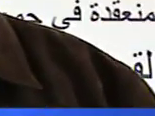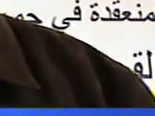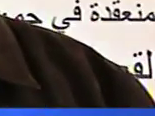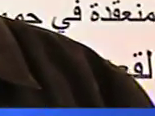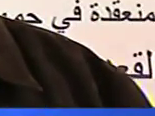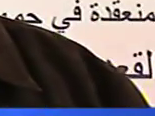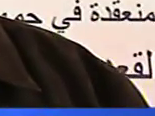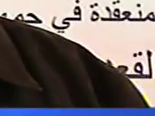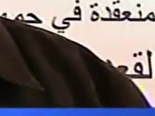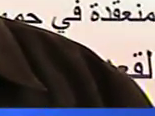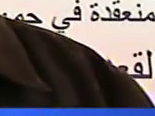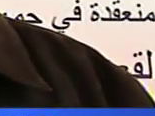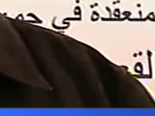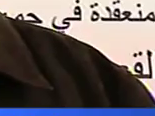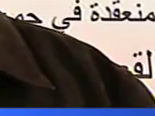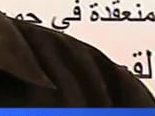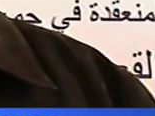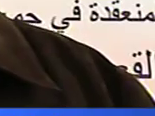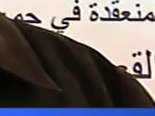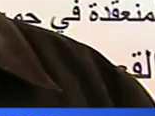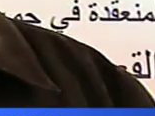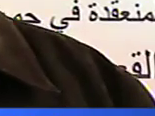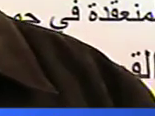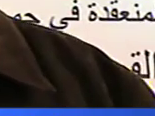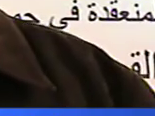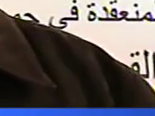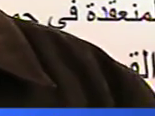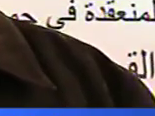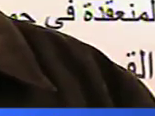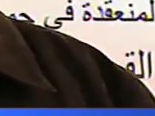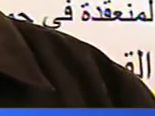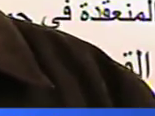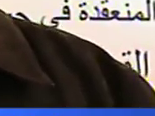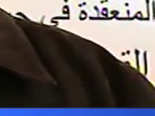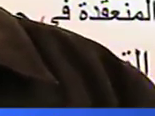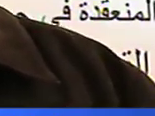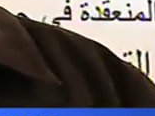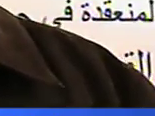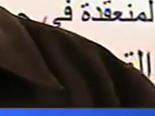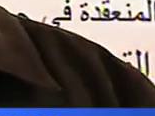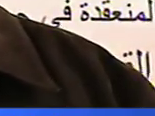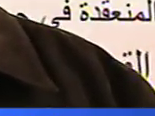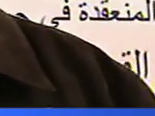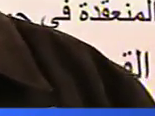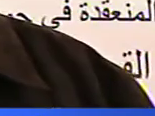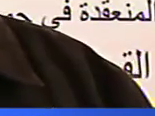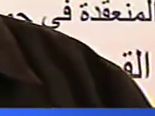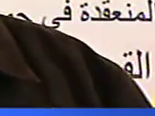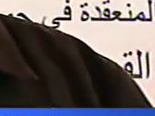Education has not been performing very well in the Northern Kenya. We've always been in the tail of national